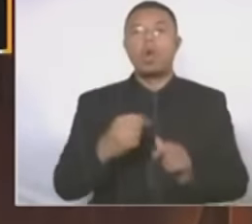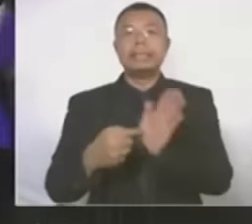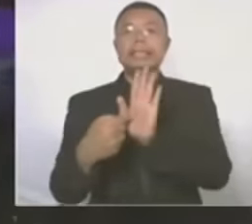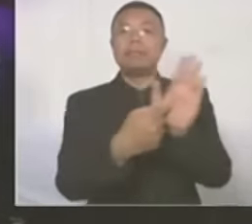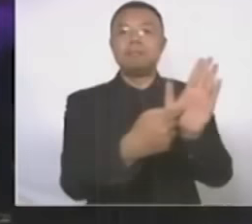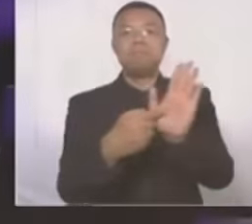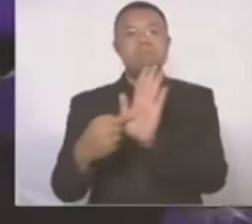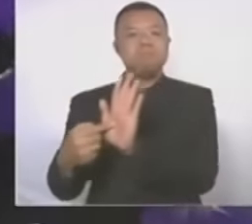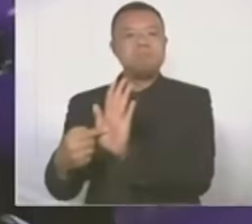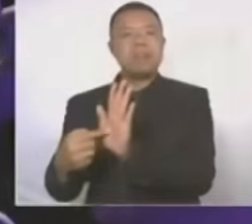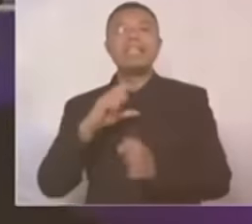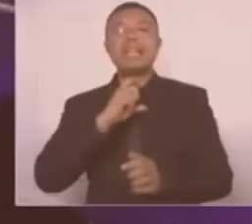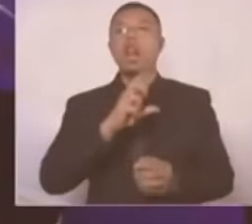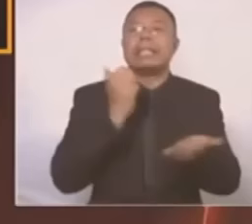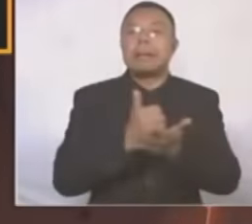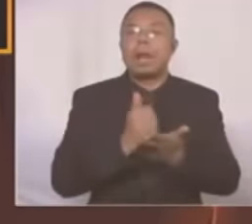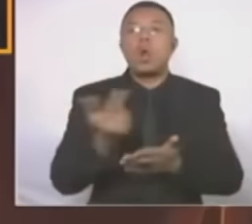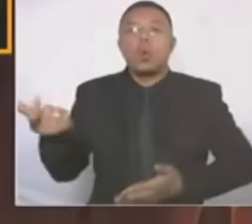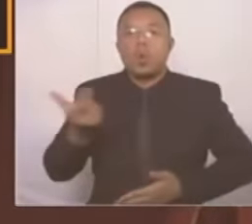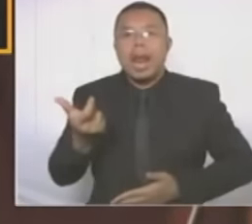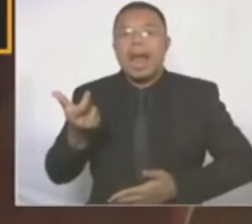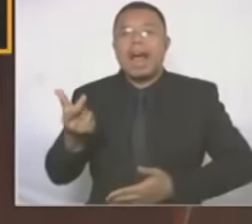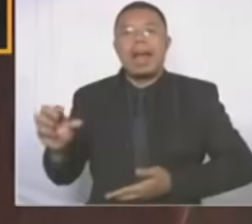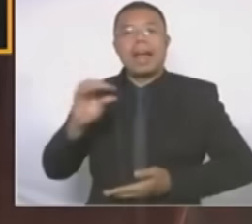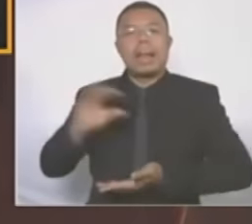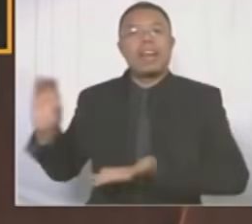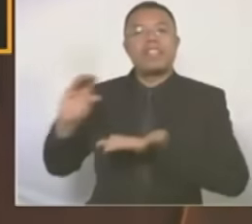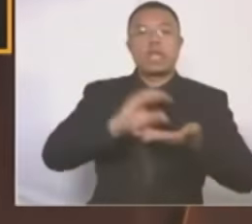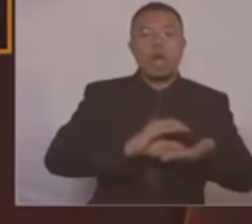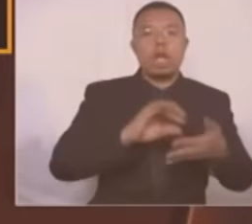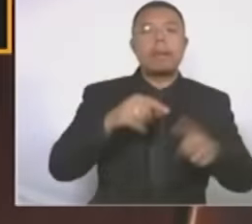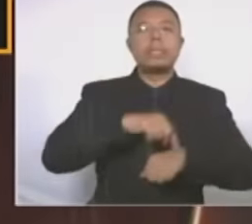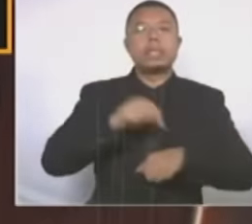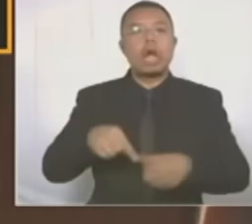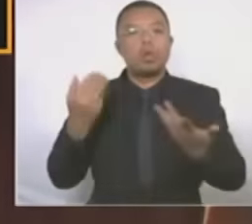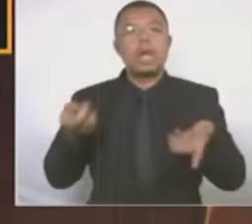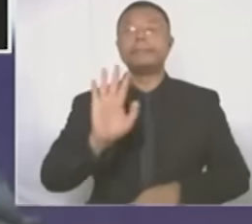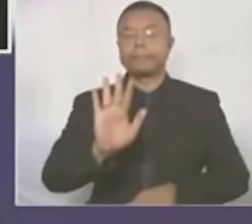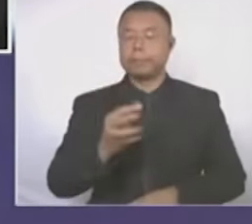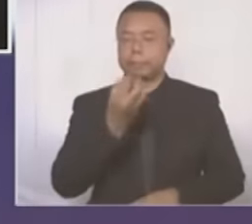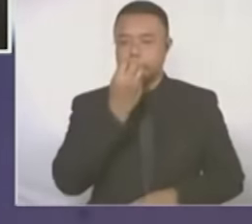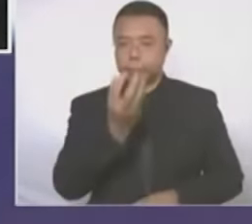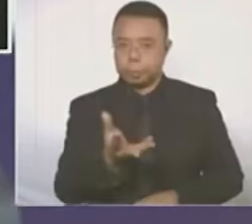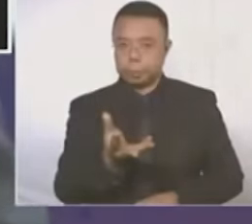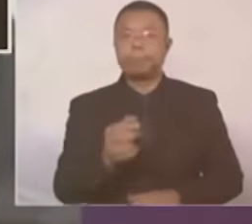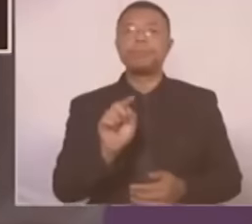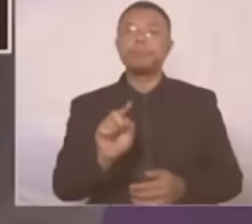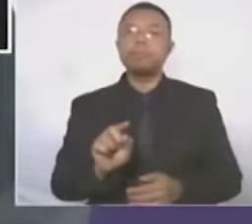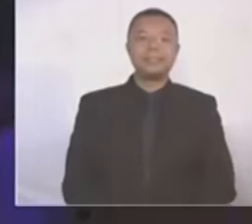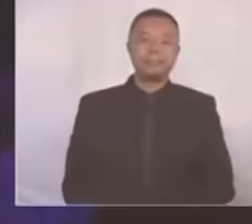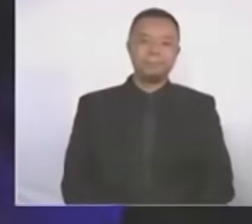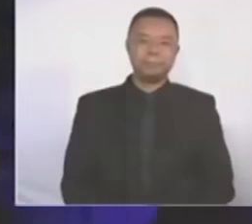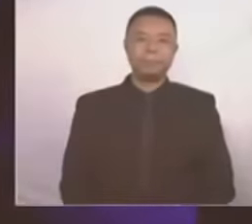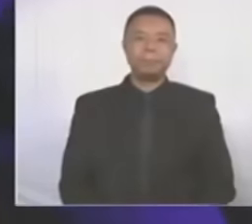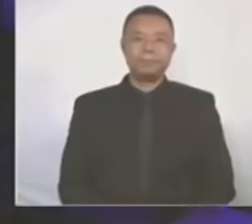argumen, tapi juga adu etika komunikasi. Dari Jakarta, Disti Arifa dan Ari Setiawan,